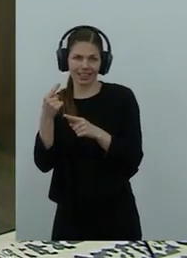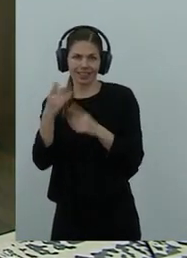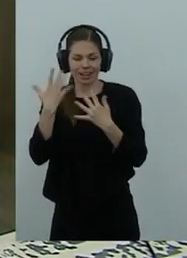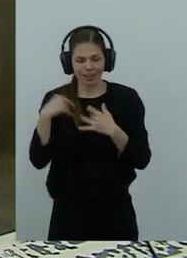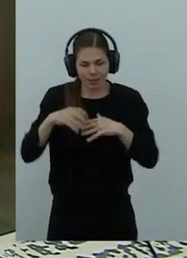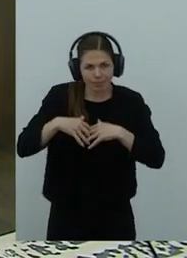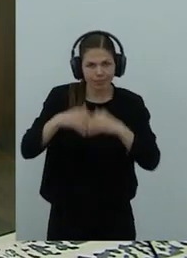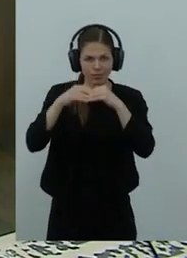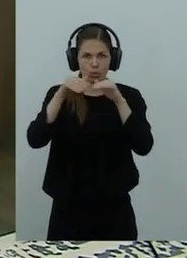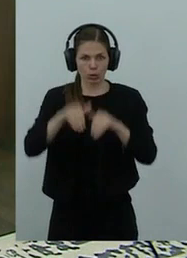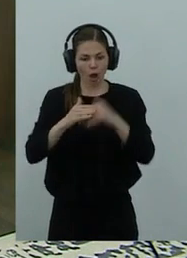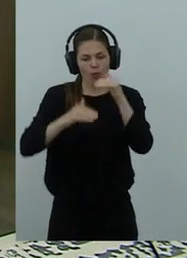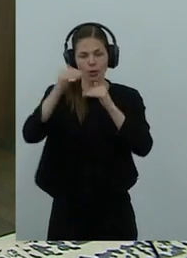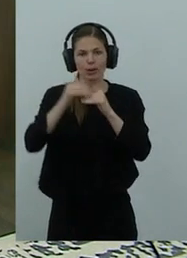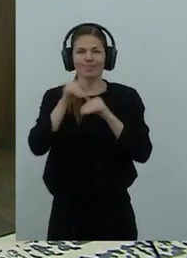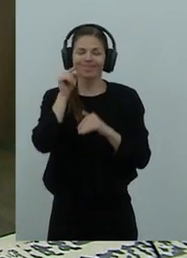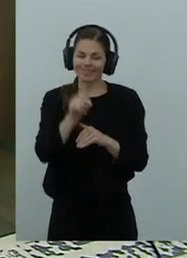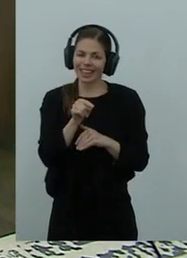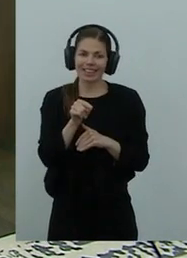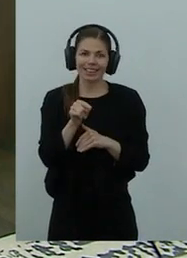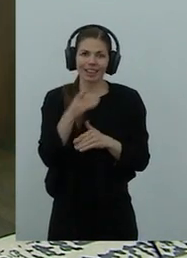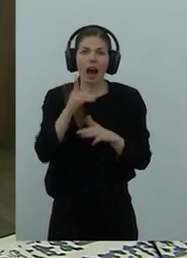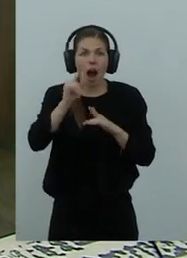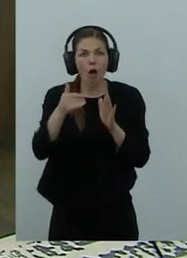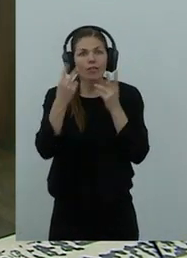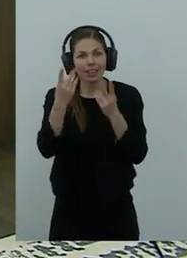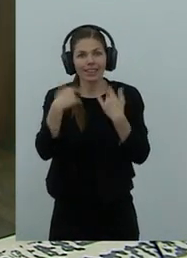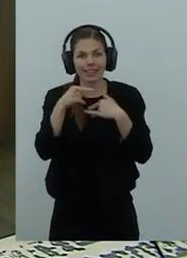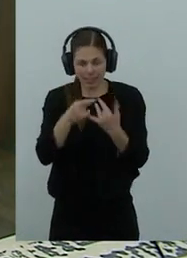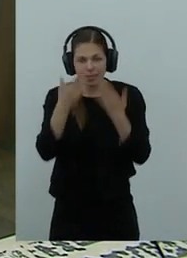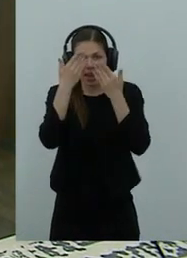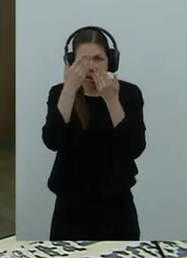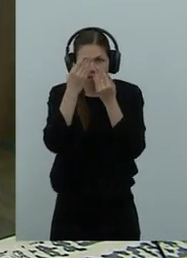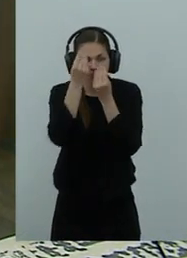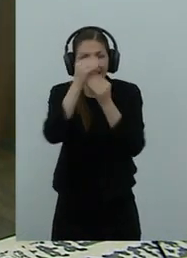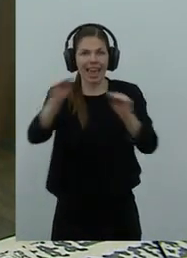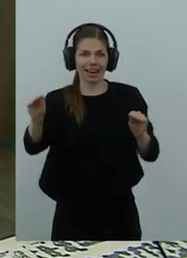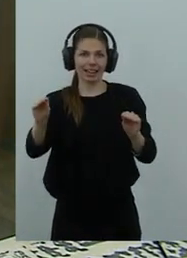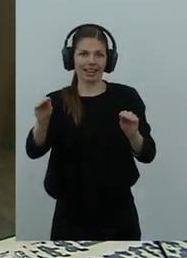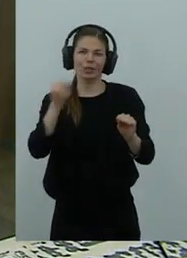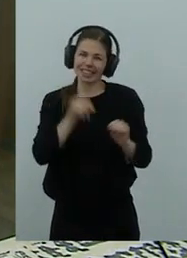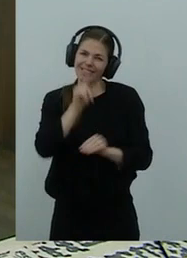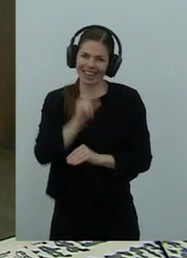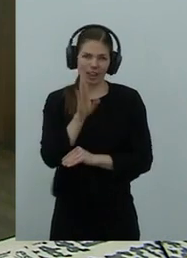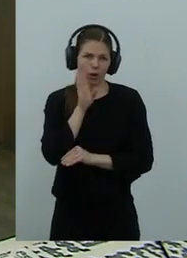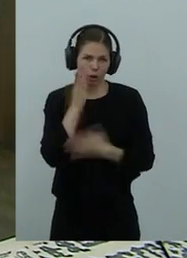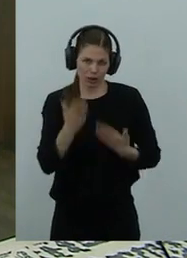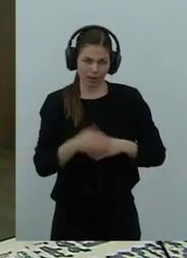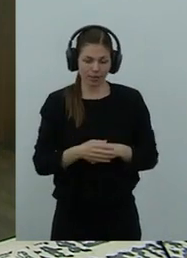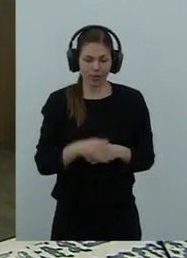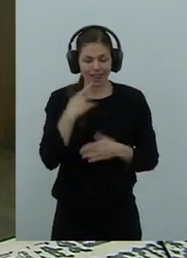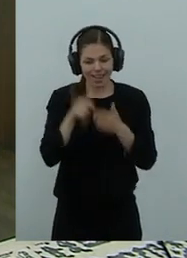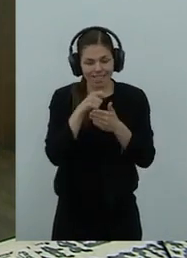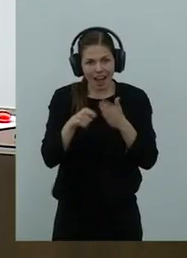leider noch zu selten gehört, da geht es auch vor allem um Ehrlichkeit. Es ist nämlich vor der Wahl, und es sind noch immer die